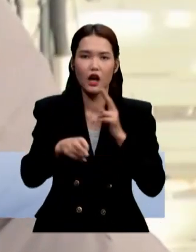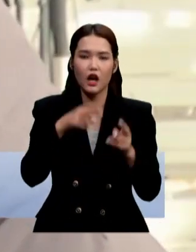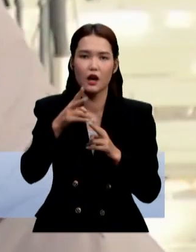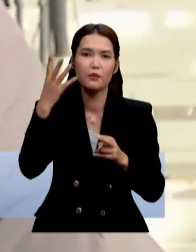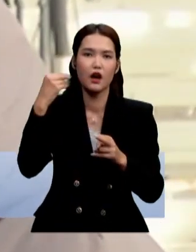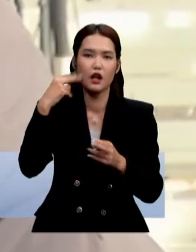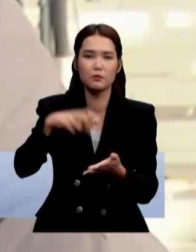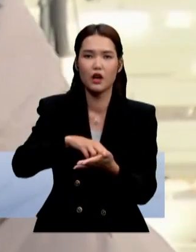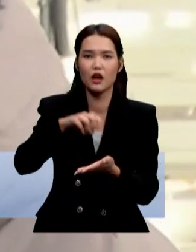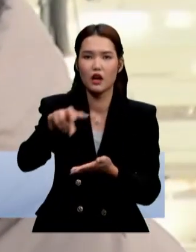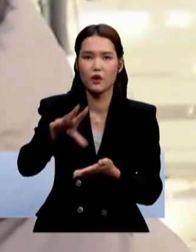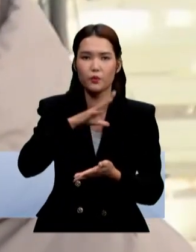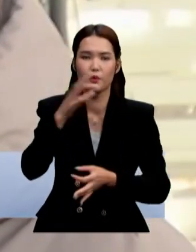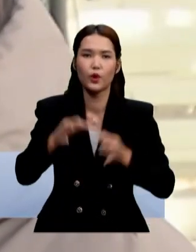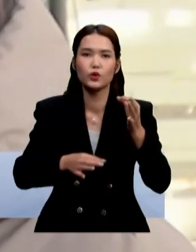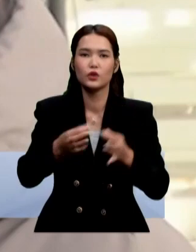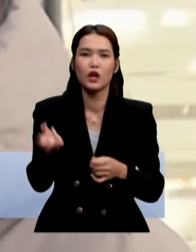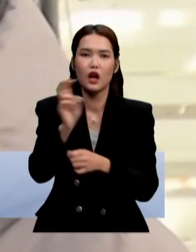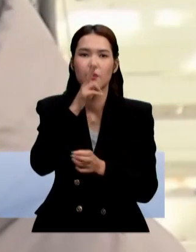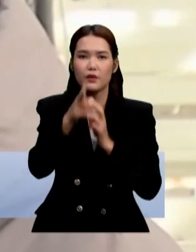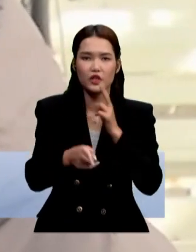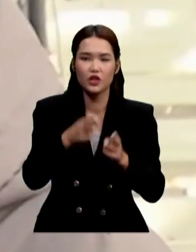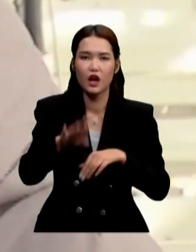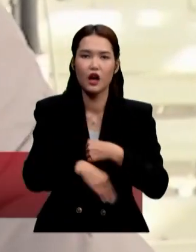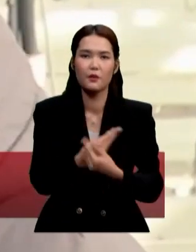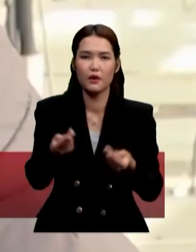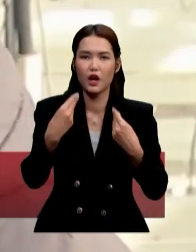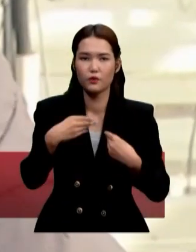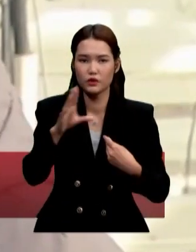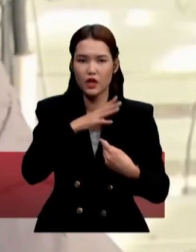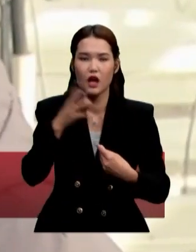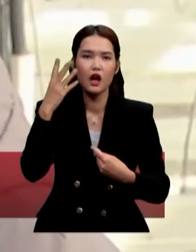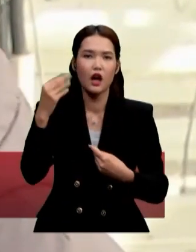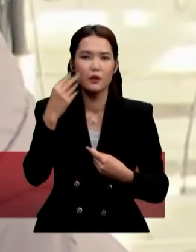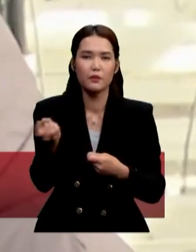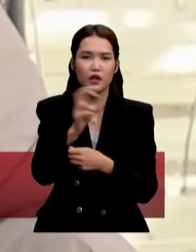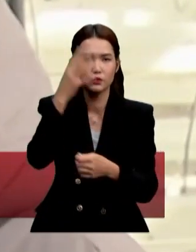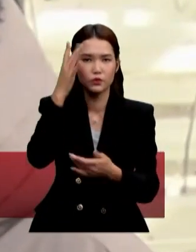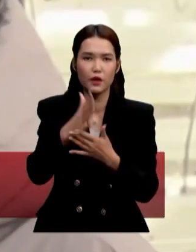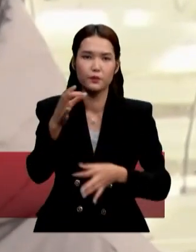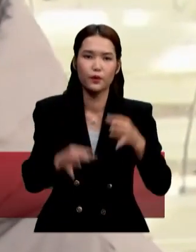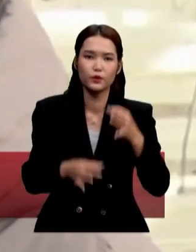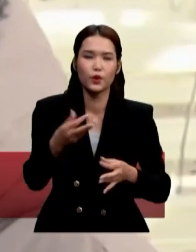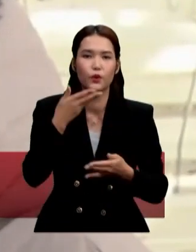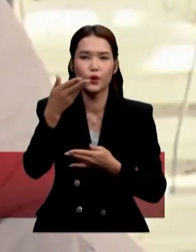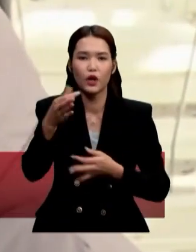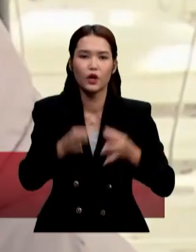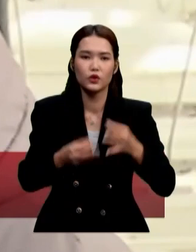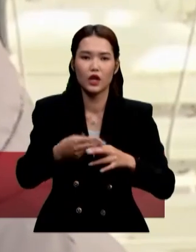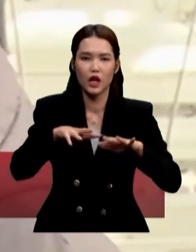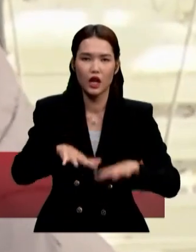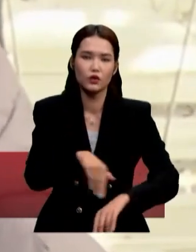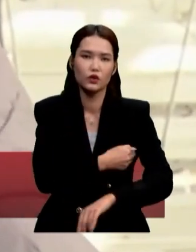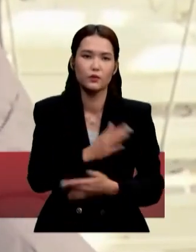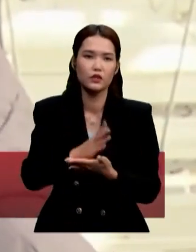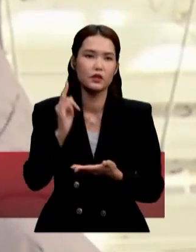Алматыға жіберіпті. Содан кейін сотқа бардық. Олар шағымымызды қайтарып берді. Сотты Алматыда өткізбек. Біз Павлодарда тұрамыз. Соттың осында өткенін